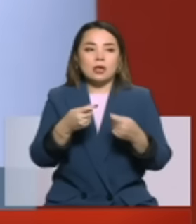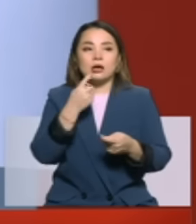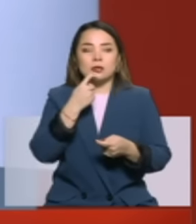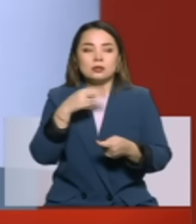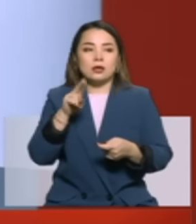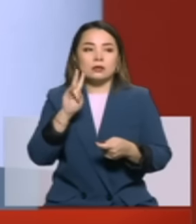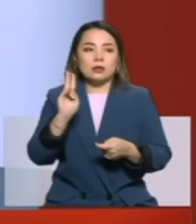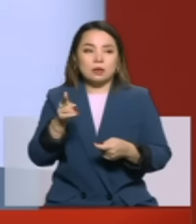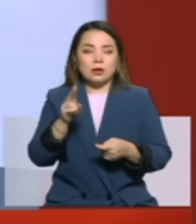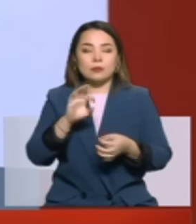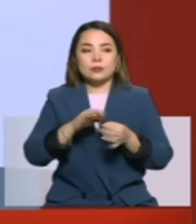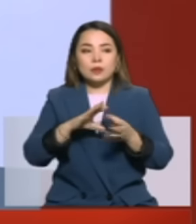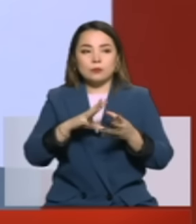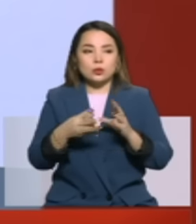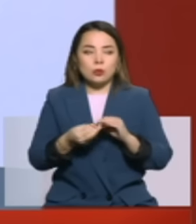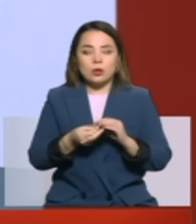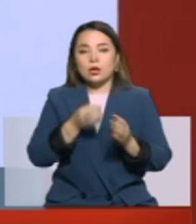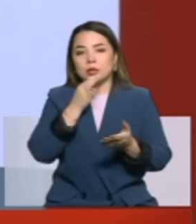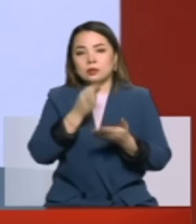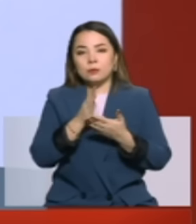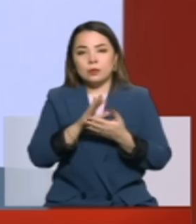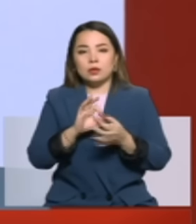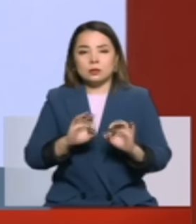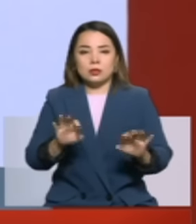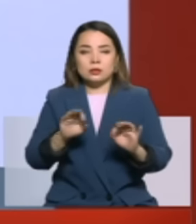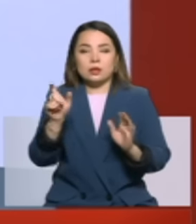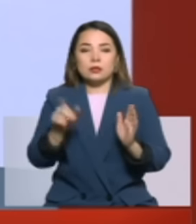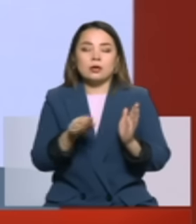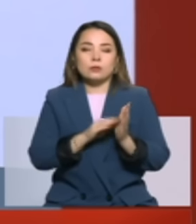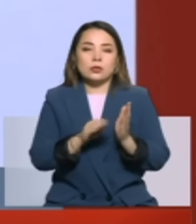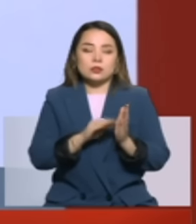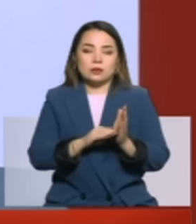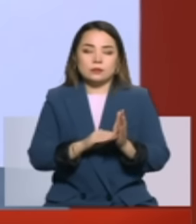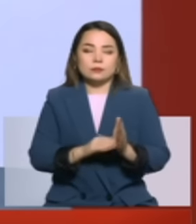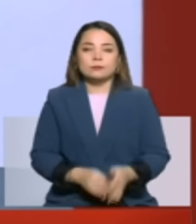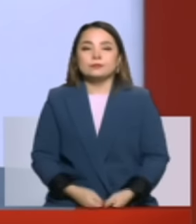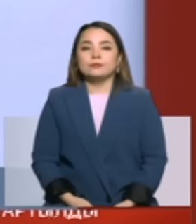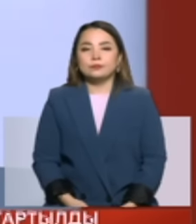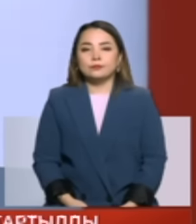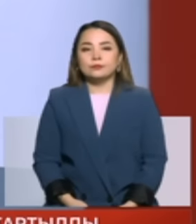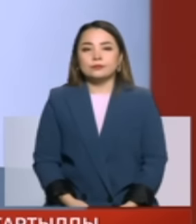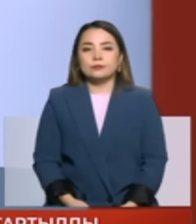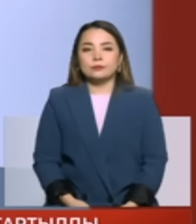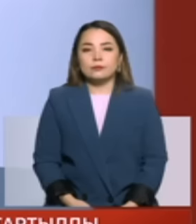ДНК сараптамасының қорытындысы шықты. Әріптесім Аида Ахметбек тарқатып айтып берсін.